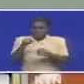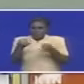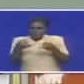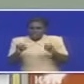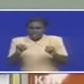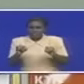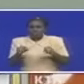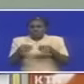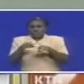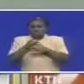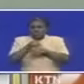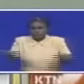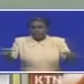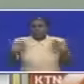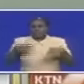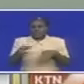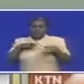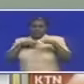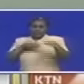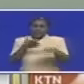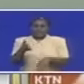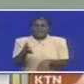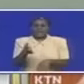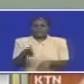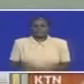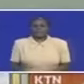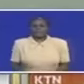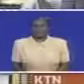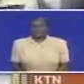kuutawanya umati uliofurika katika eneo la mkasa.